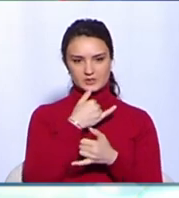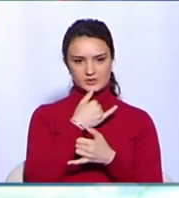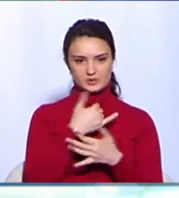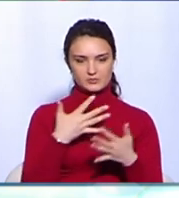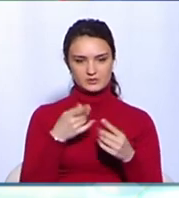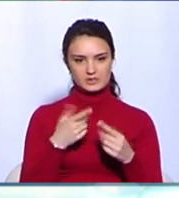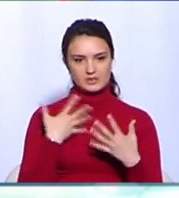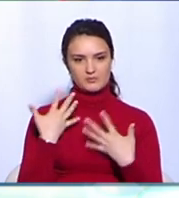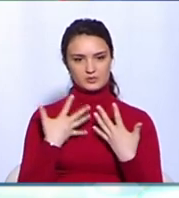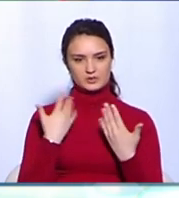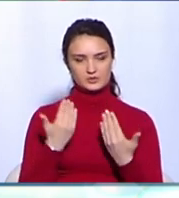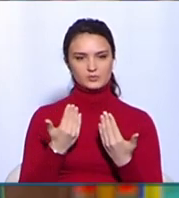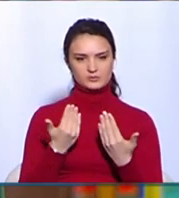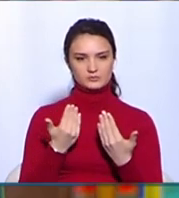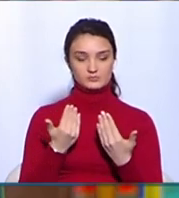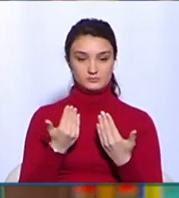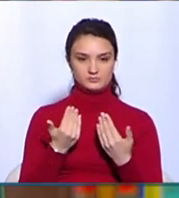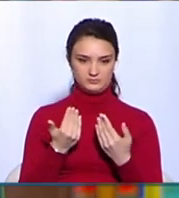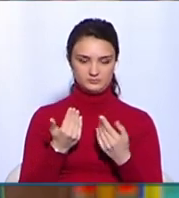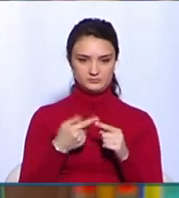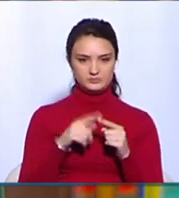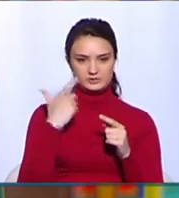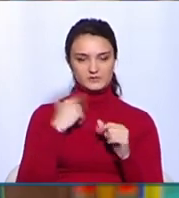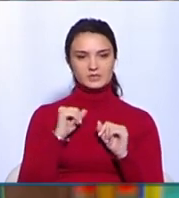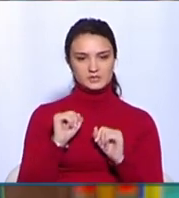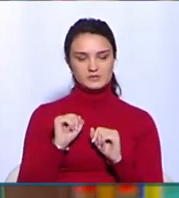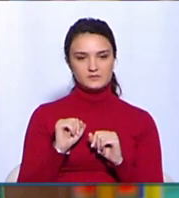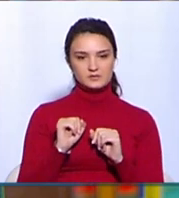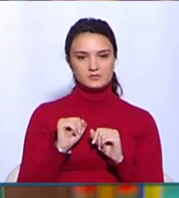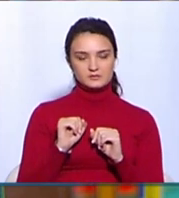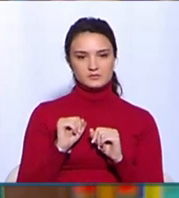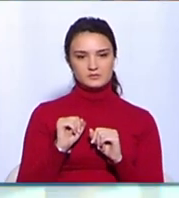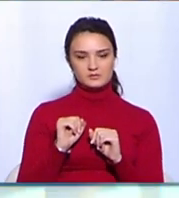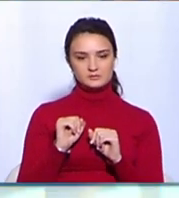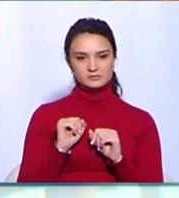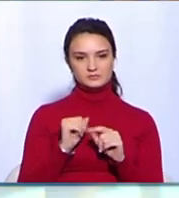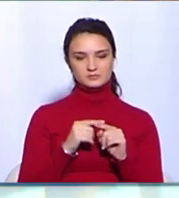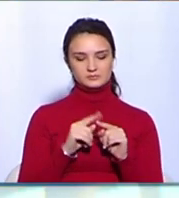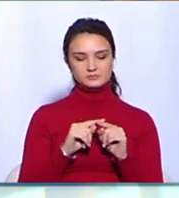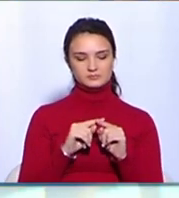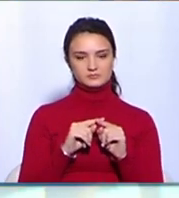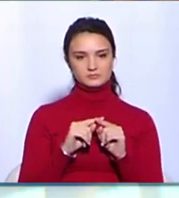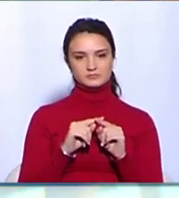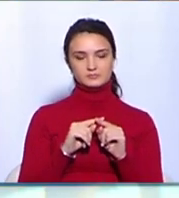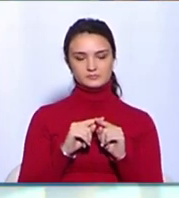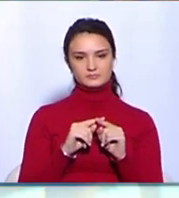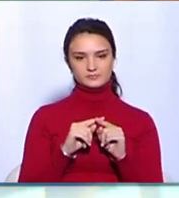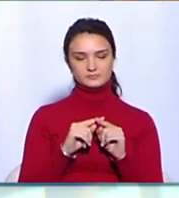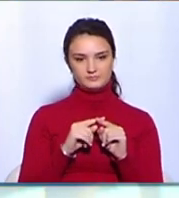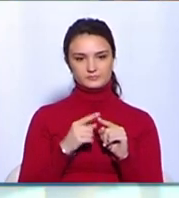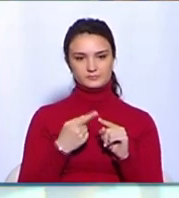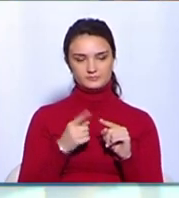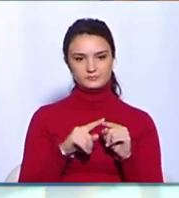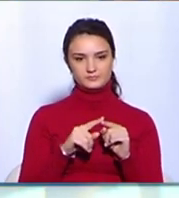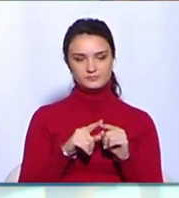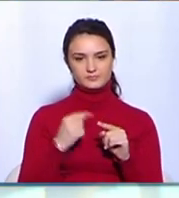შეუძლია ემოციური და თავდაცვითი რეაქცია შემთხვევაში იმ ოჯახის წევრებისთვისაც. თავდაცვითი